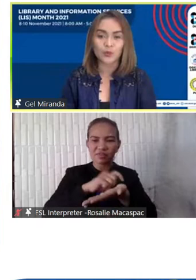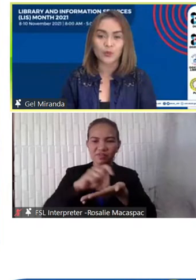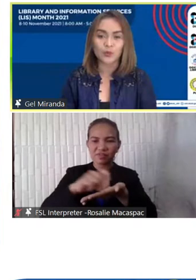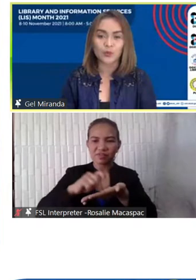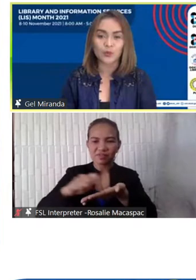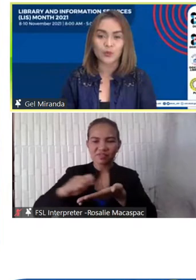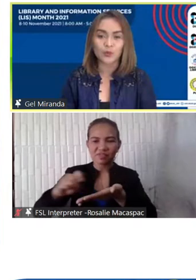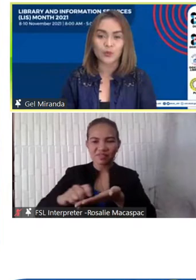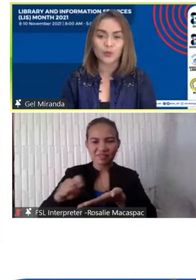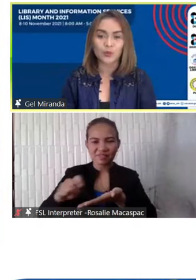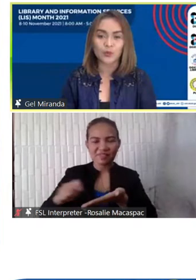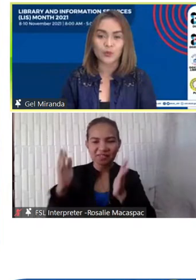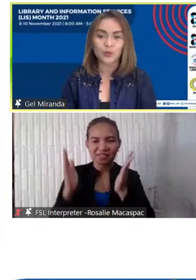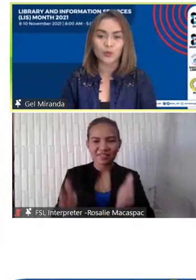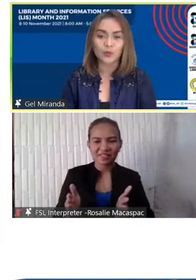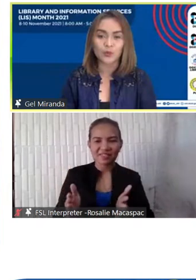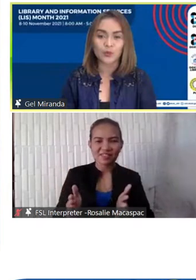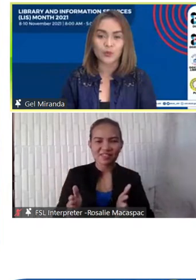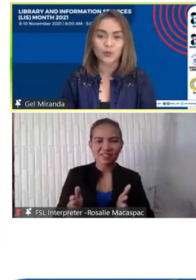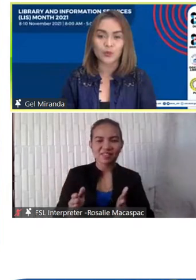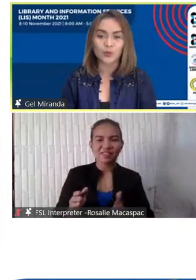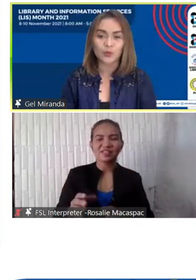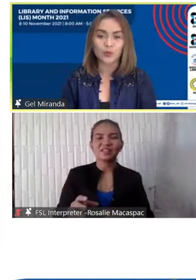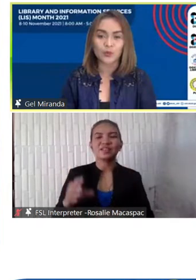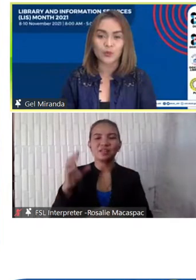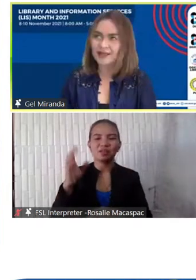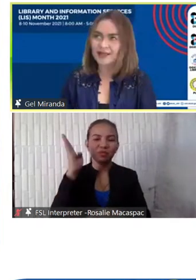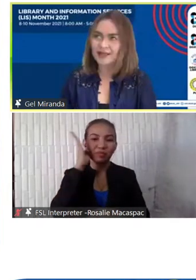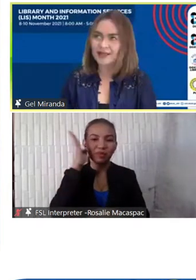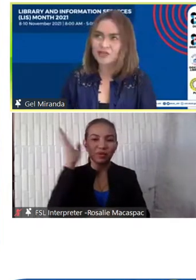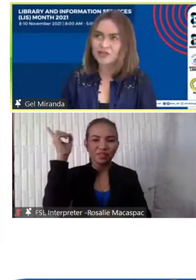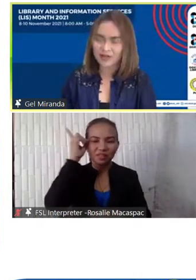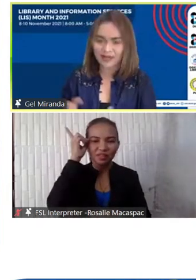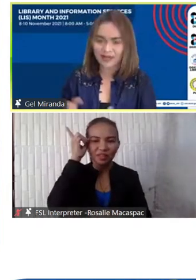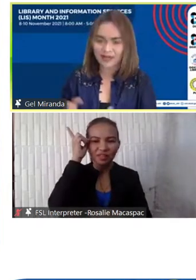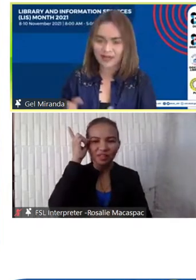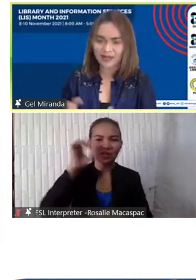si DOST Secretary Boy de la Peña. So umupo siya